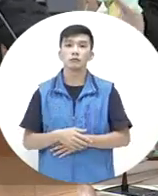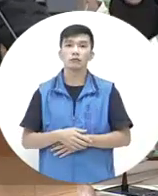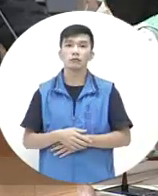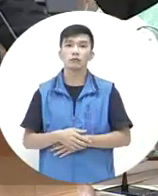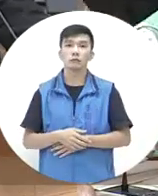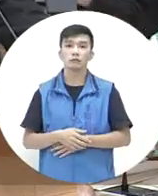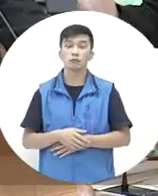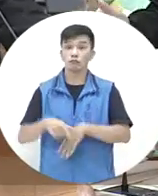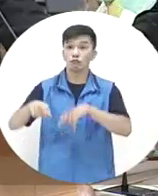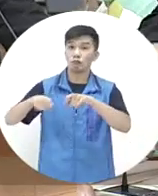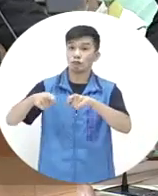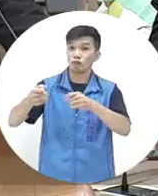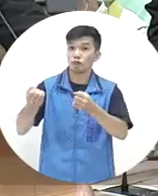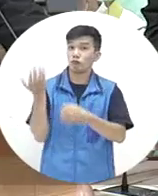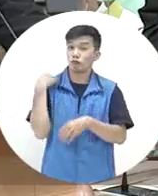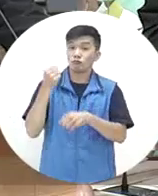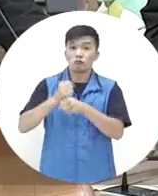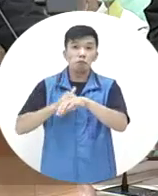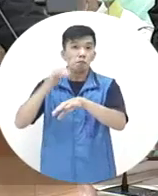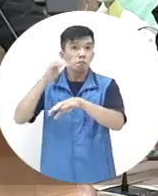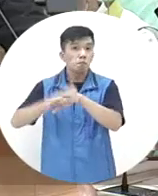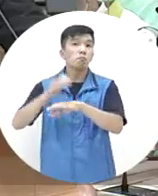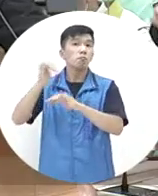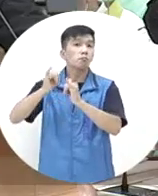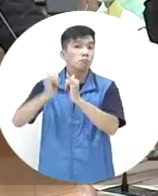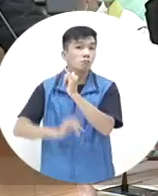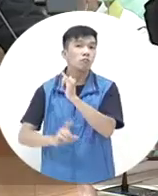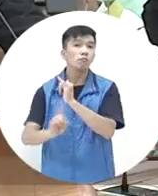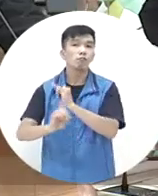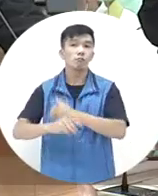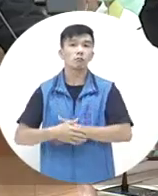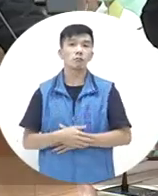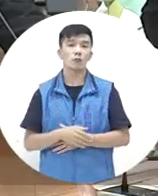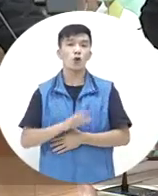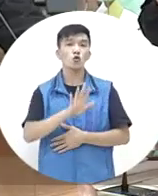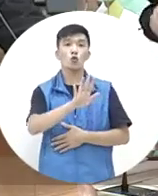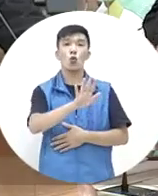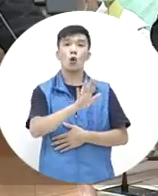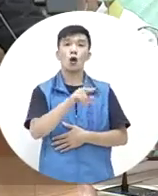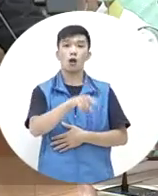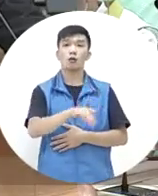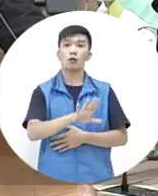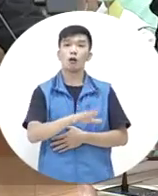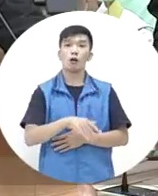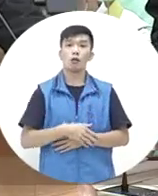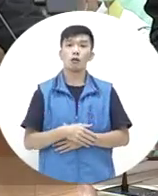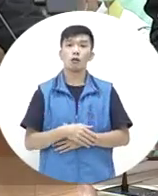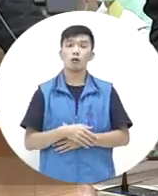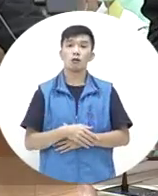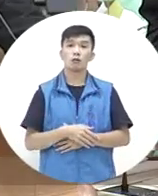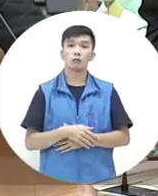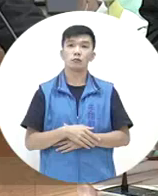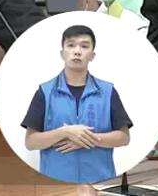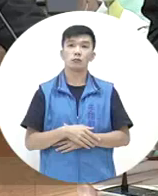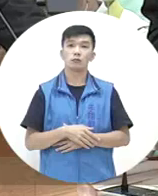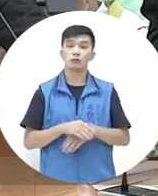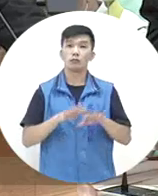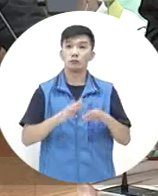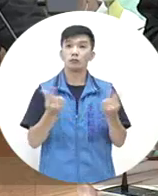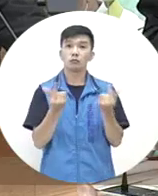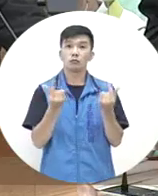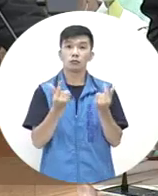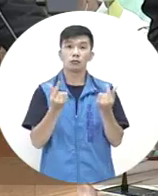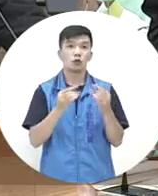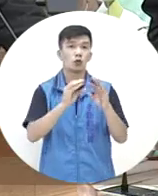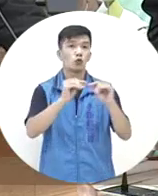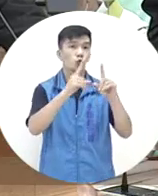但 我讲一下，包括我们的行政中心就这样盖的啊。为了我们的第二行政中心要盖的， 土城的那个顶埔